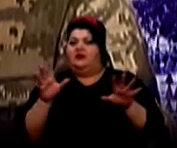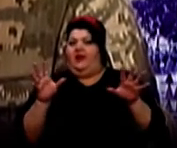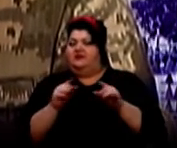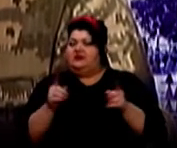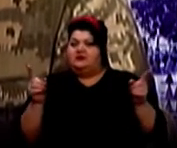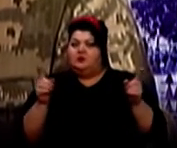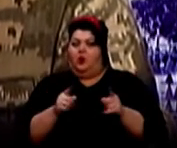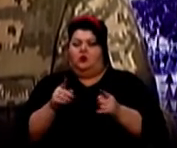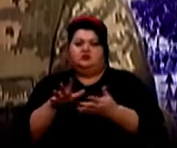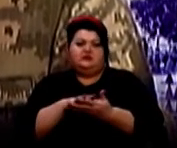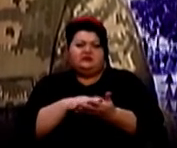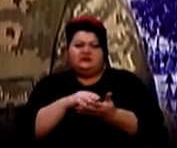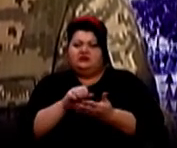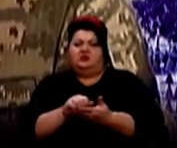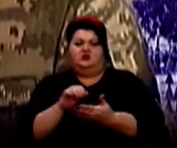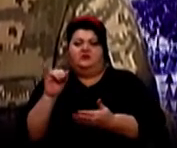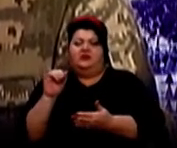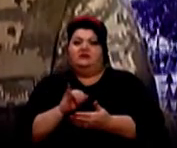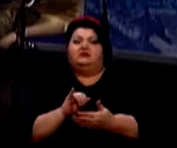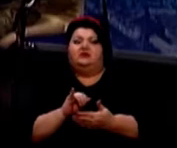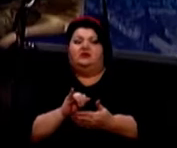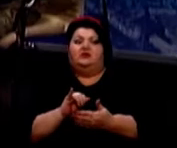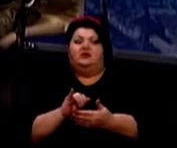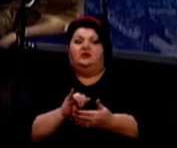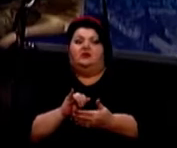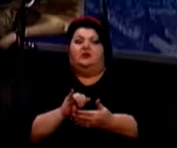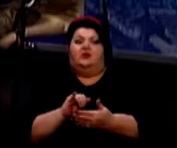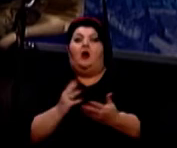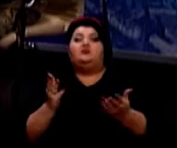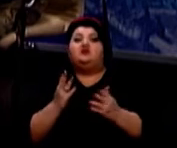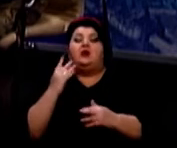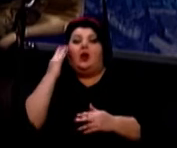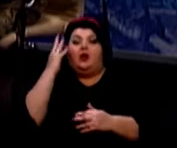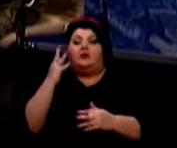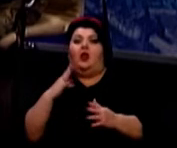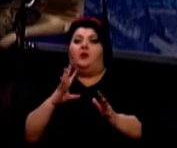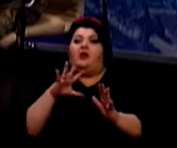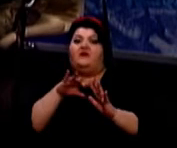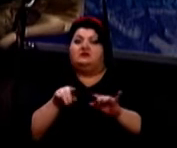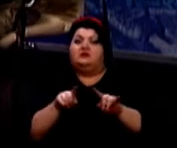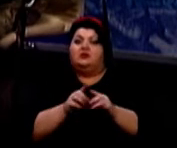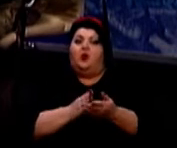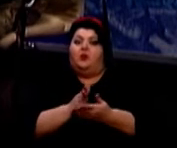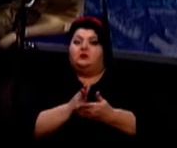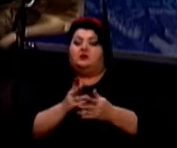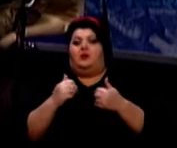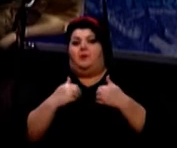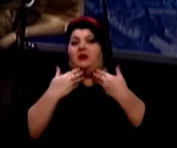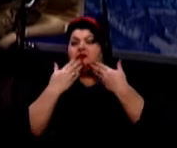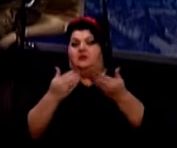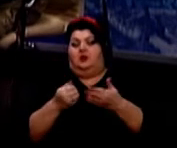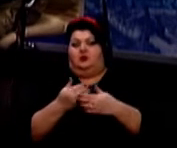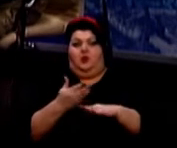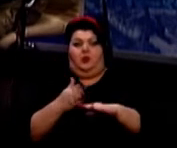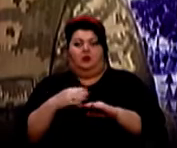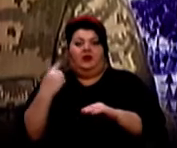скорочувалося, знищувалося. І тому чия сейчас ідея була скорочена. Вести цю параду? Цю посаду? Ми звернулися до Полтавської обласної